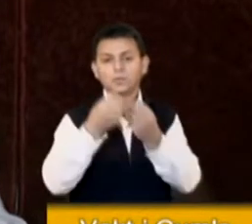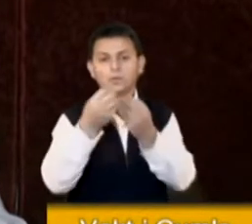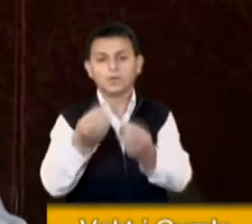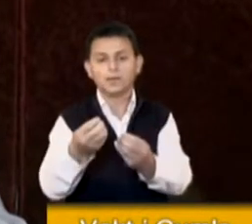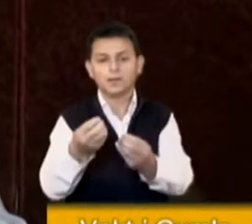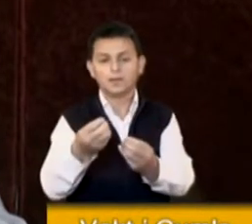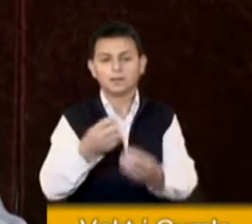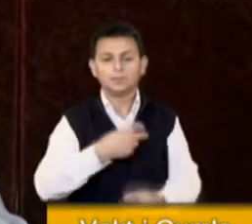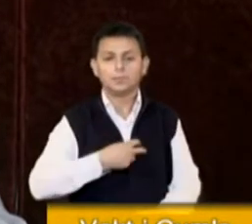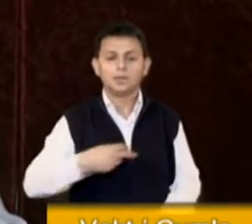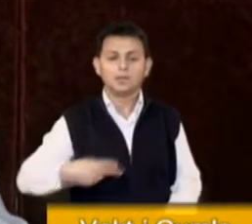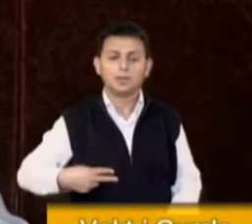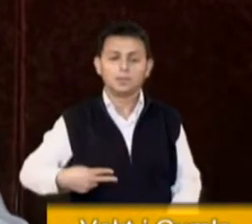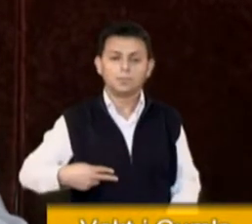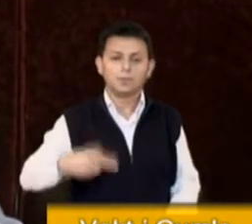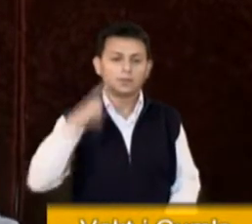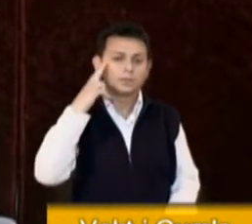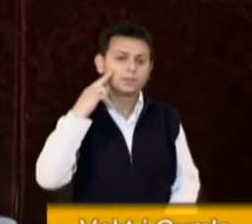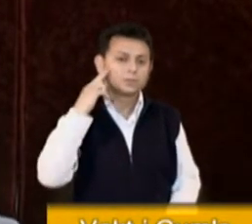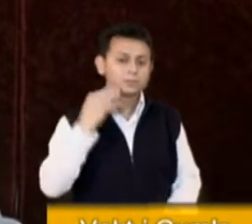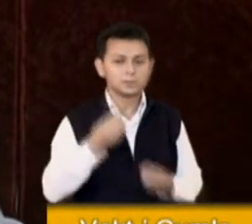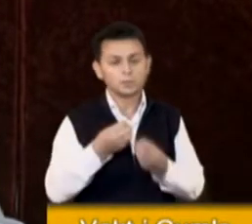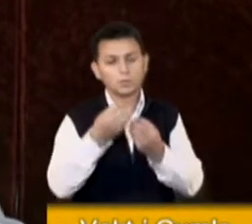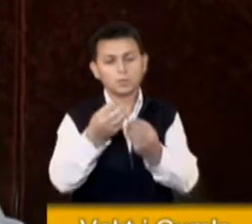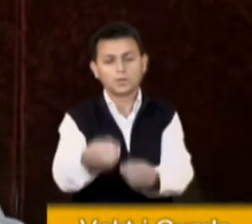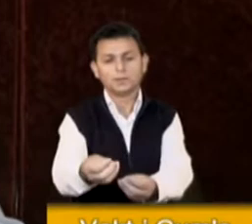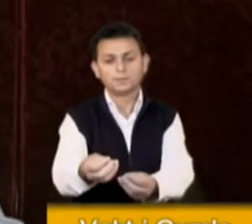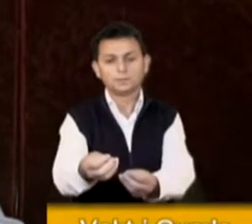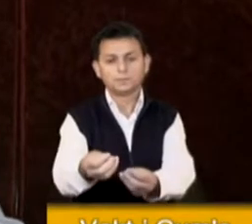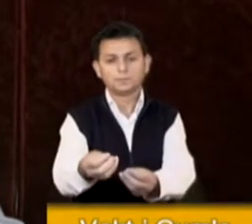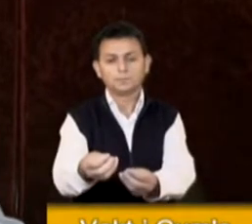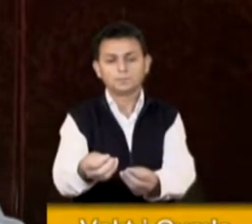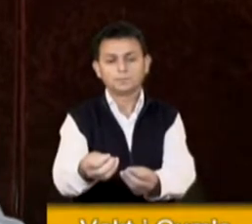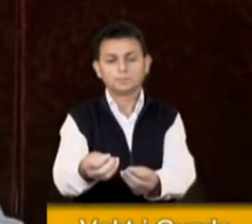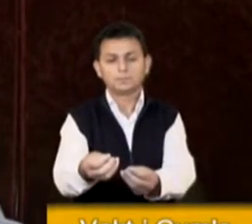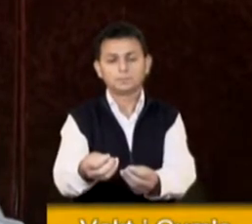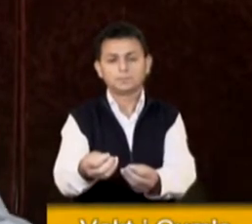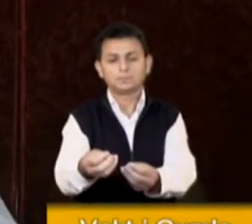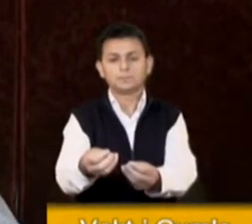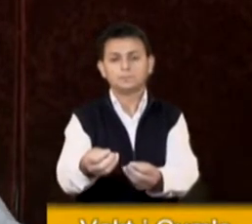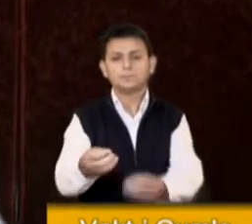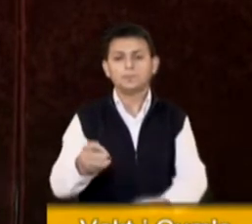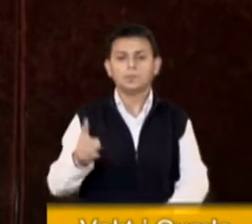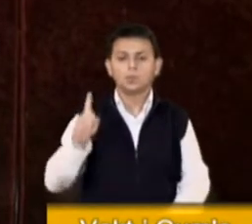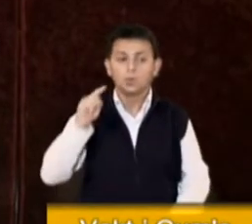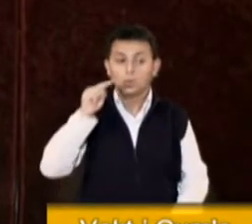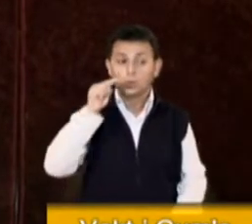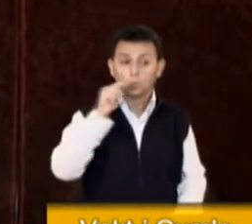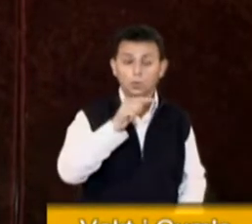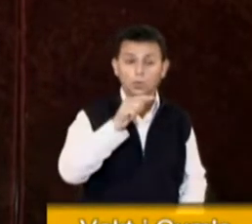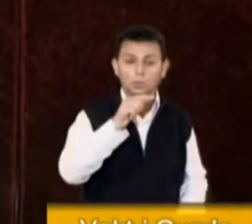onlara iki kimsenin halini. Cealnâ li ehadihimâ cenneteyni min e'nâbin.